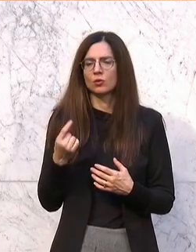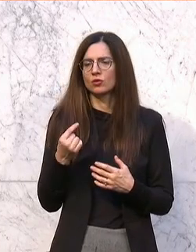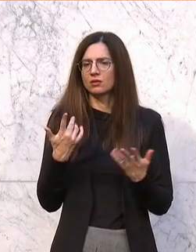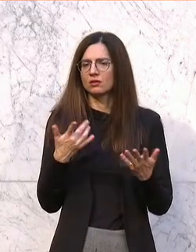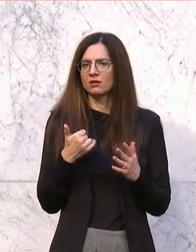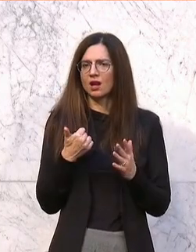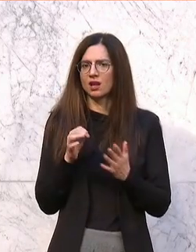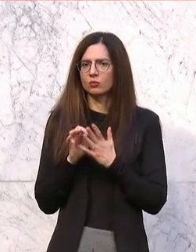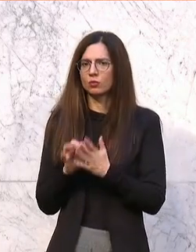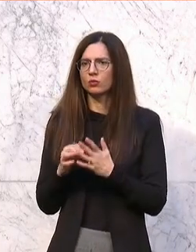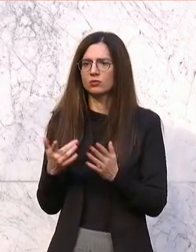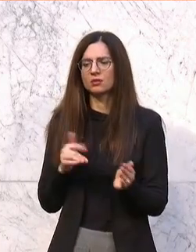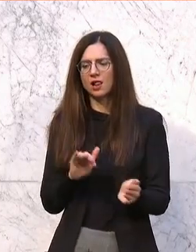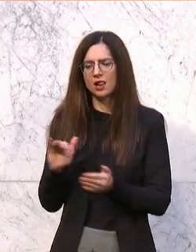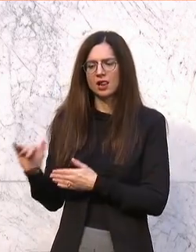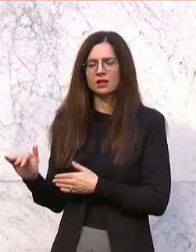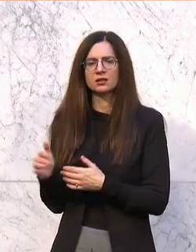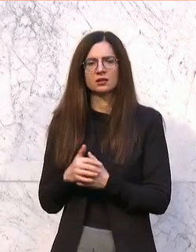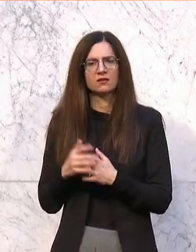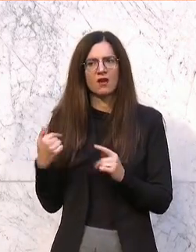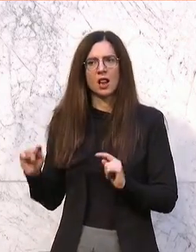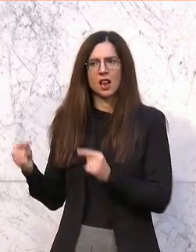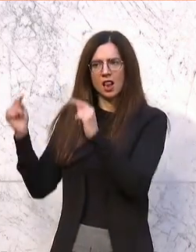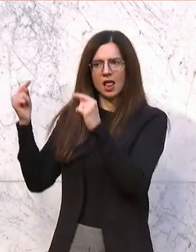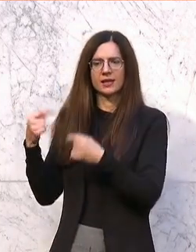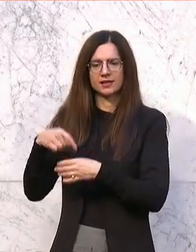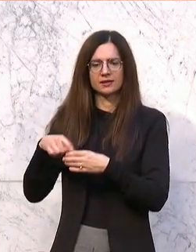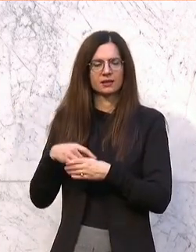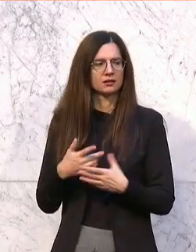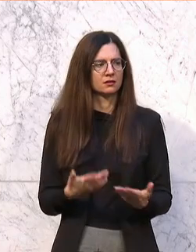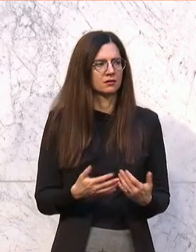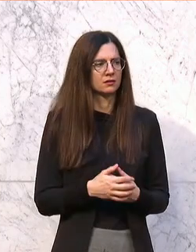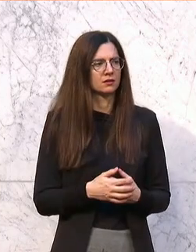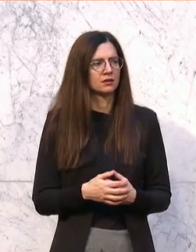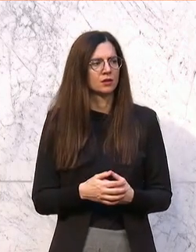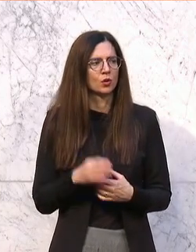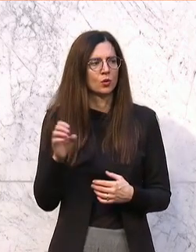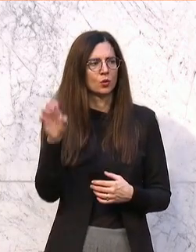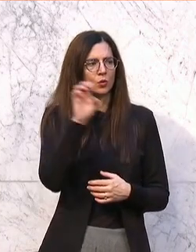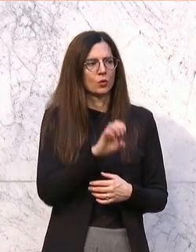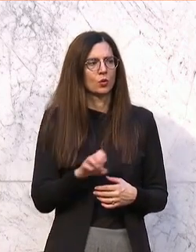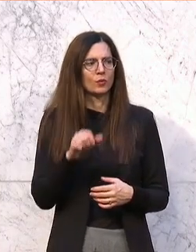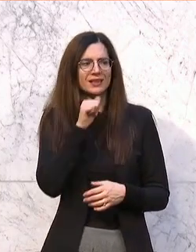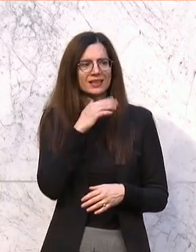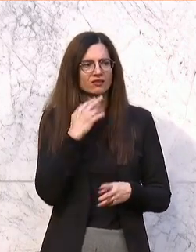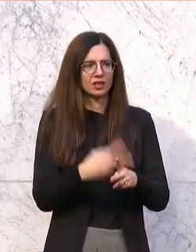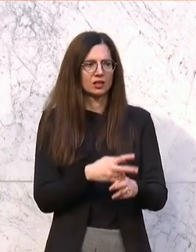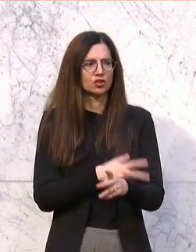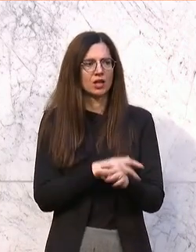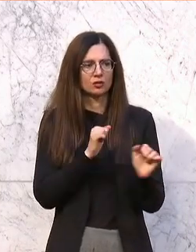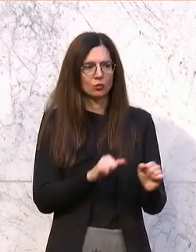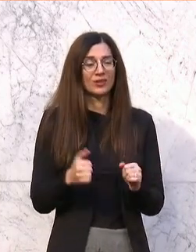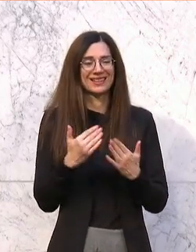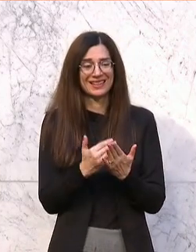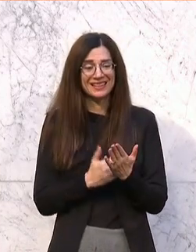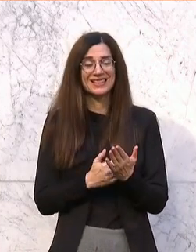es jetzt recht in die Höhe gegangen ist, muss ich auch sagen, da intern, haben sie gesagt, es wäre in Europa in nicht vielen Staaten möglich, so